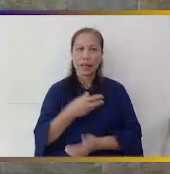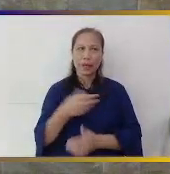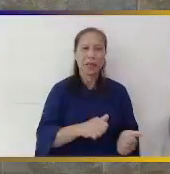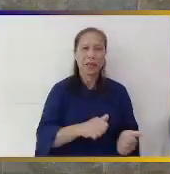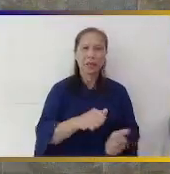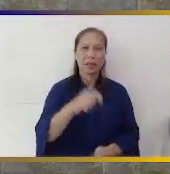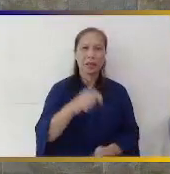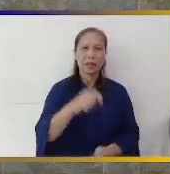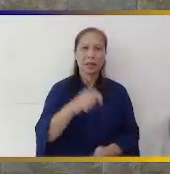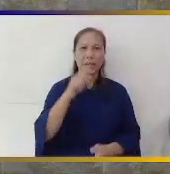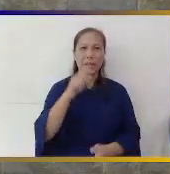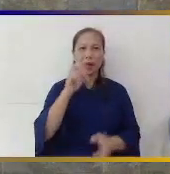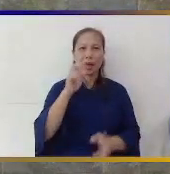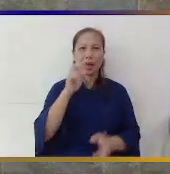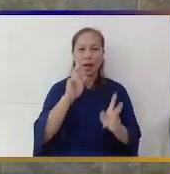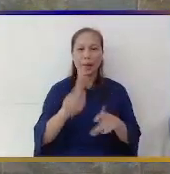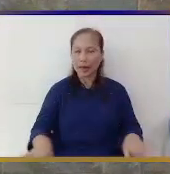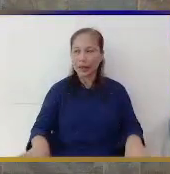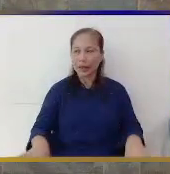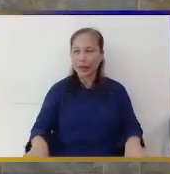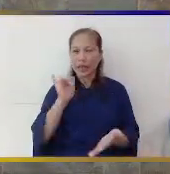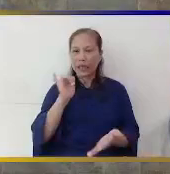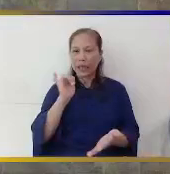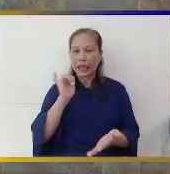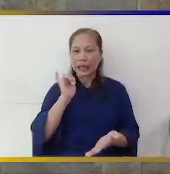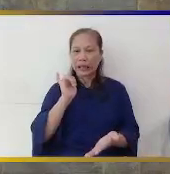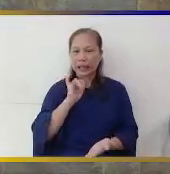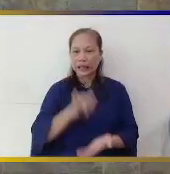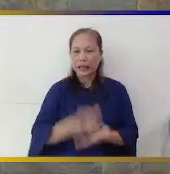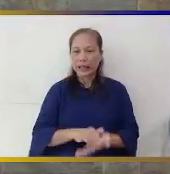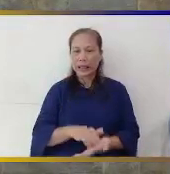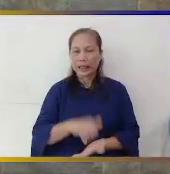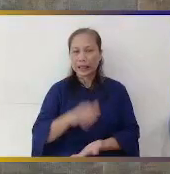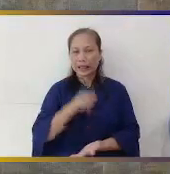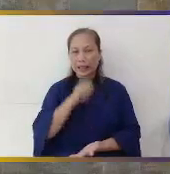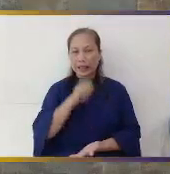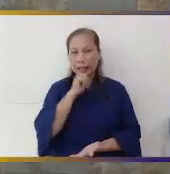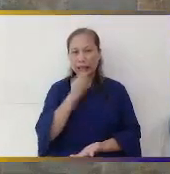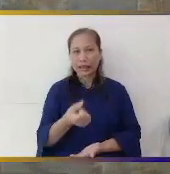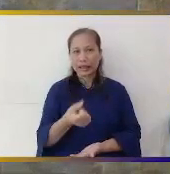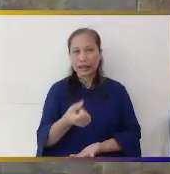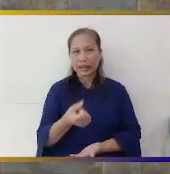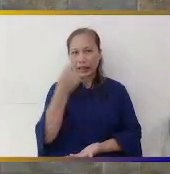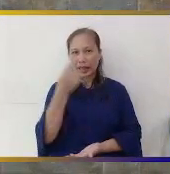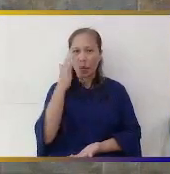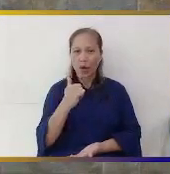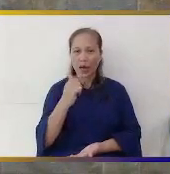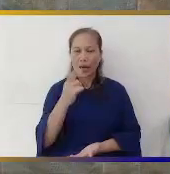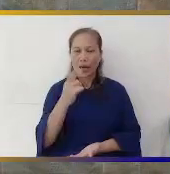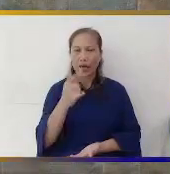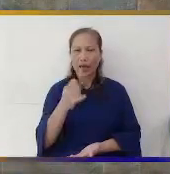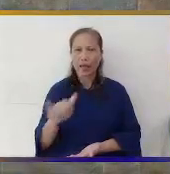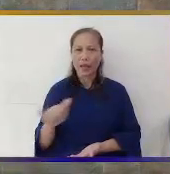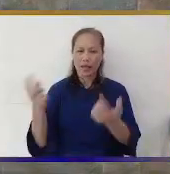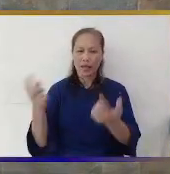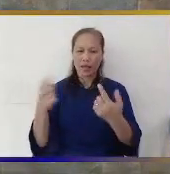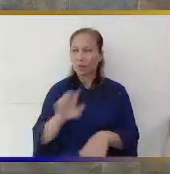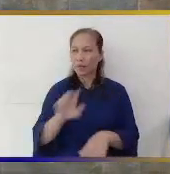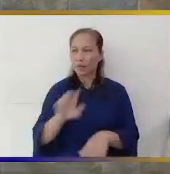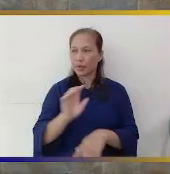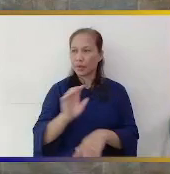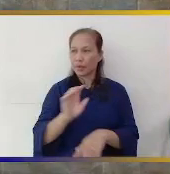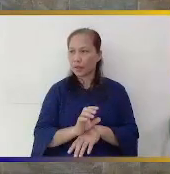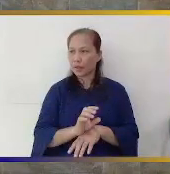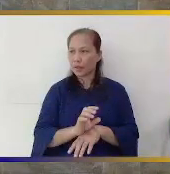pa nakakaunawa ng kanilang pinuntahan sa simbahan I'm talking about the Toddlers I'm talking about the infants